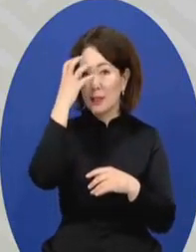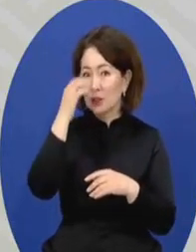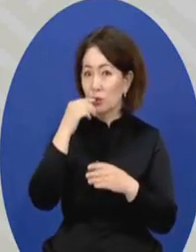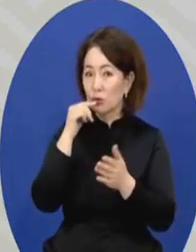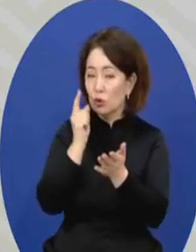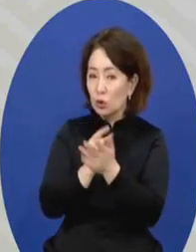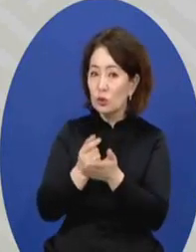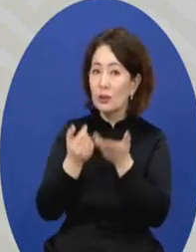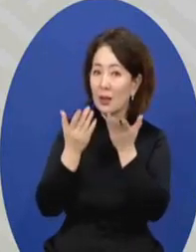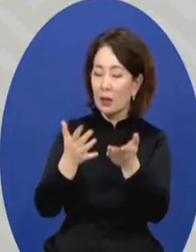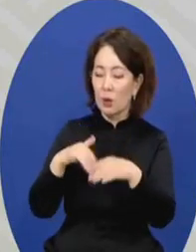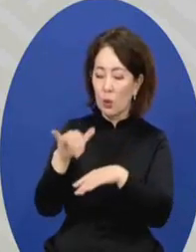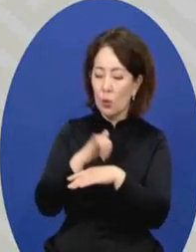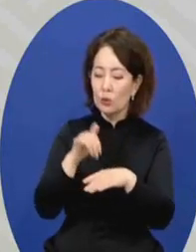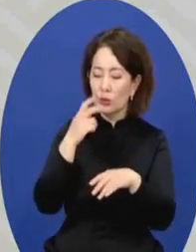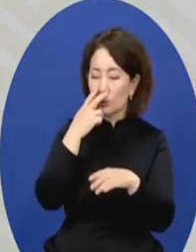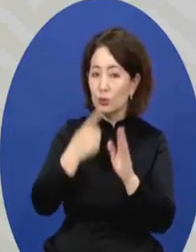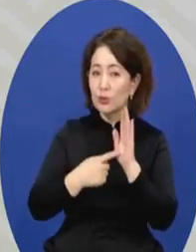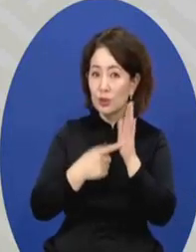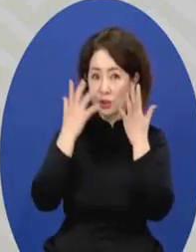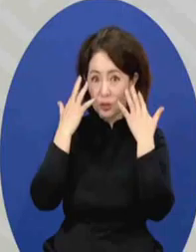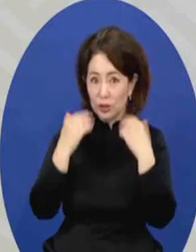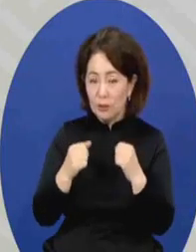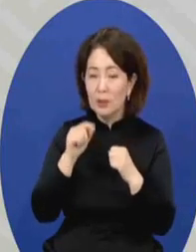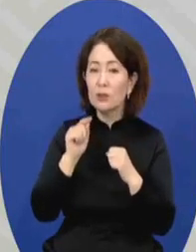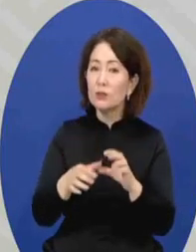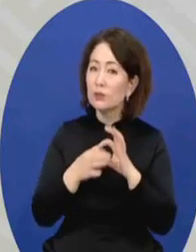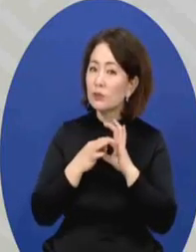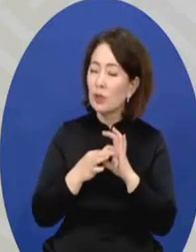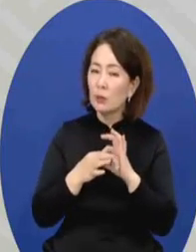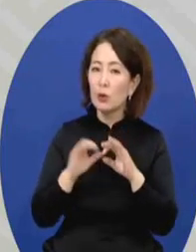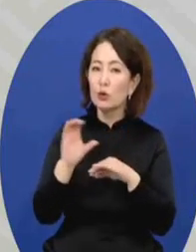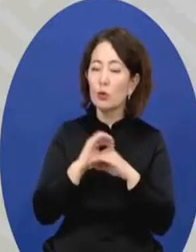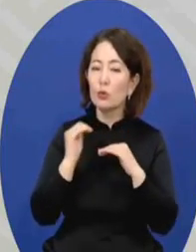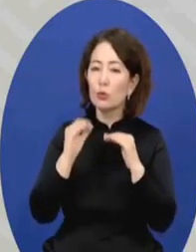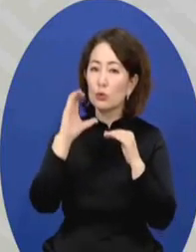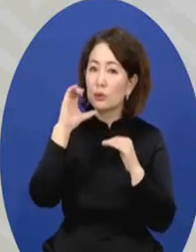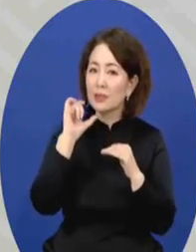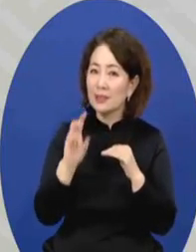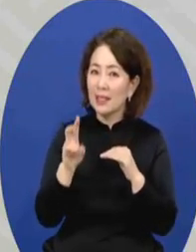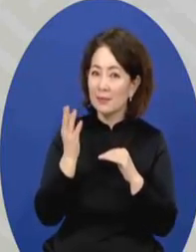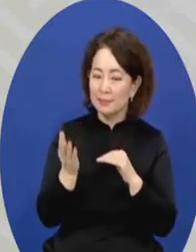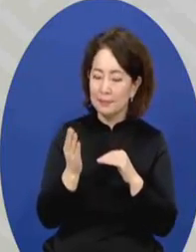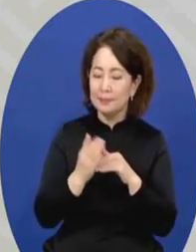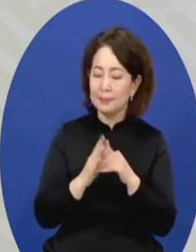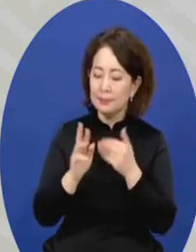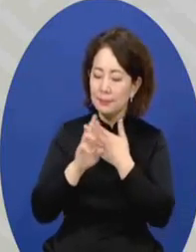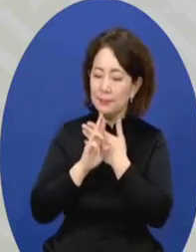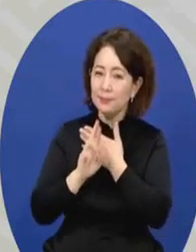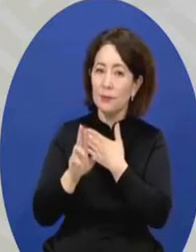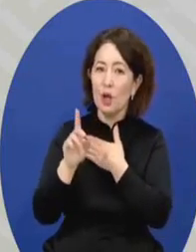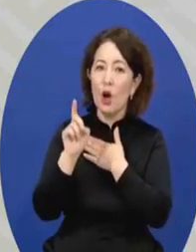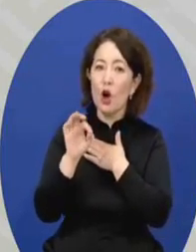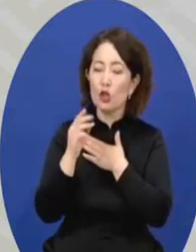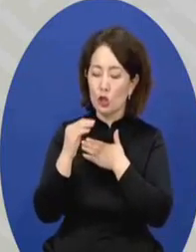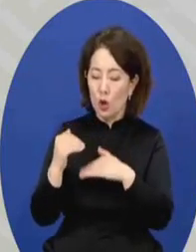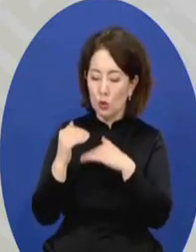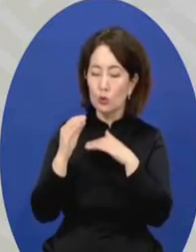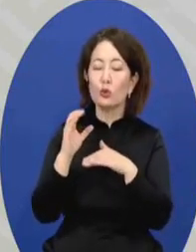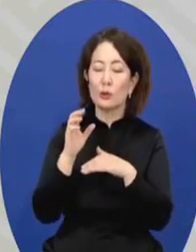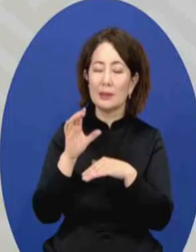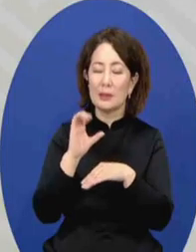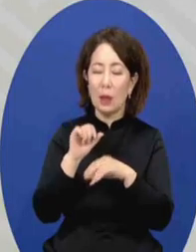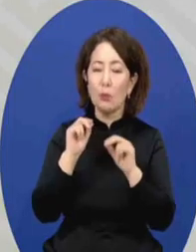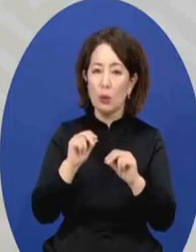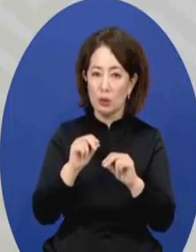гарч улсын хэмжээний үзлэг зохион байгуулсан. За энэ хүрээндээ бол сум хөгжүүлэх санг бол одоо цаашдаа хоршоо хөгжүүлэх сан болох